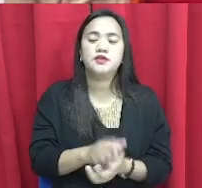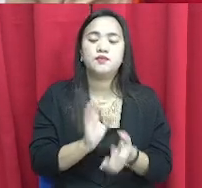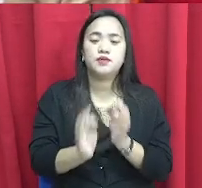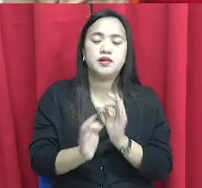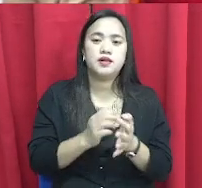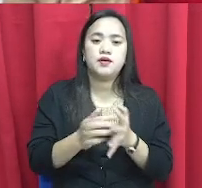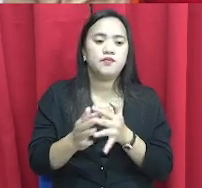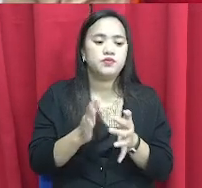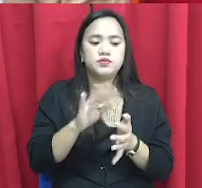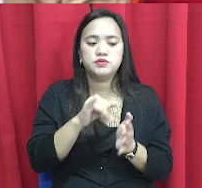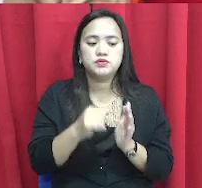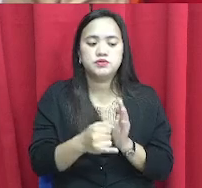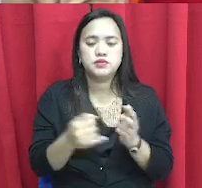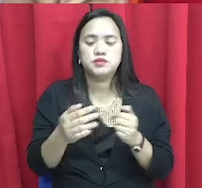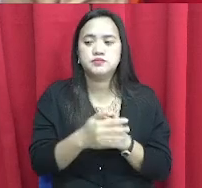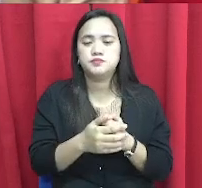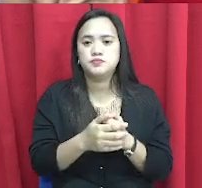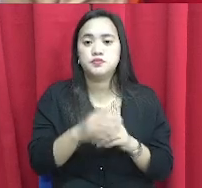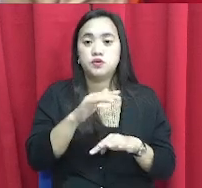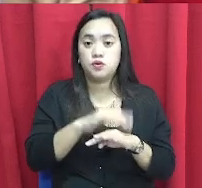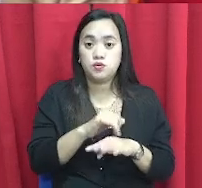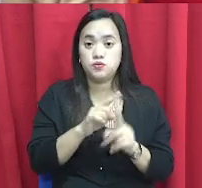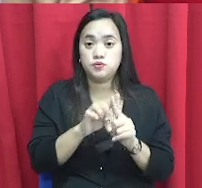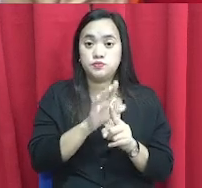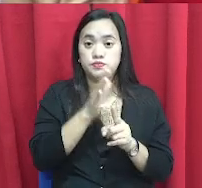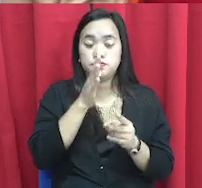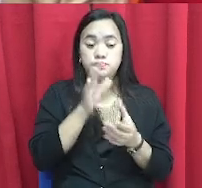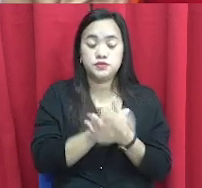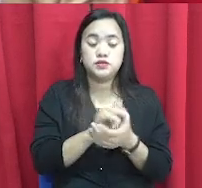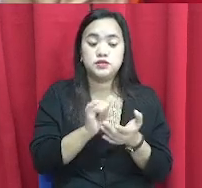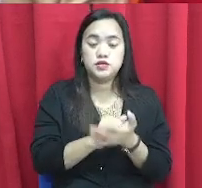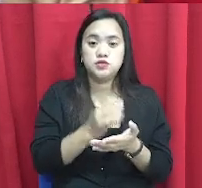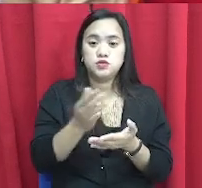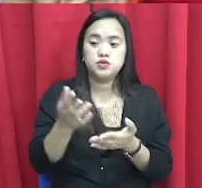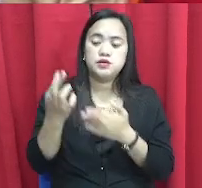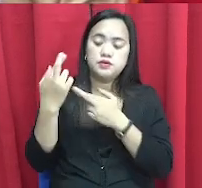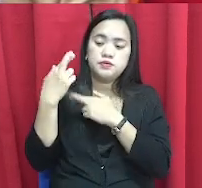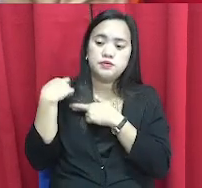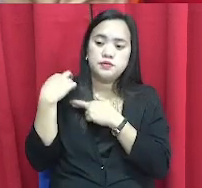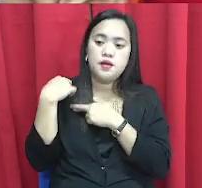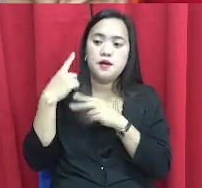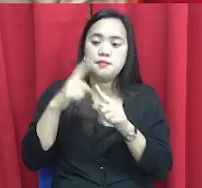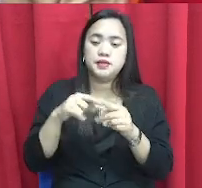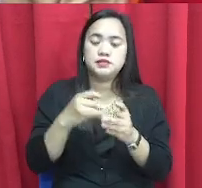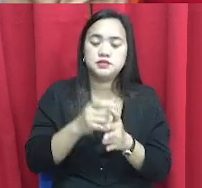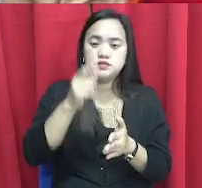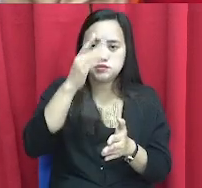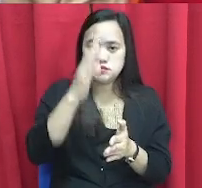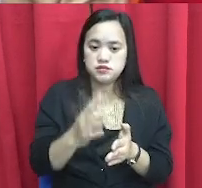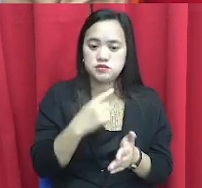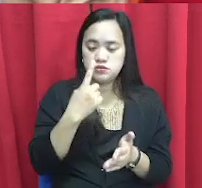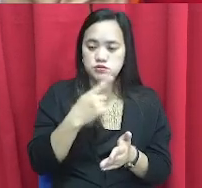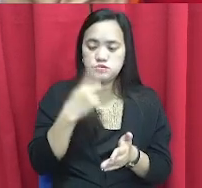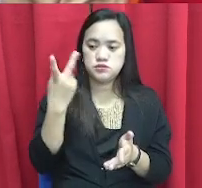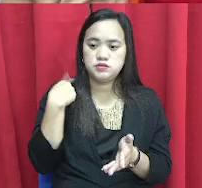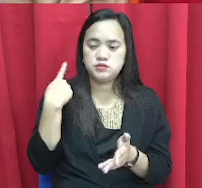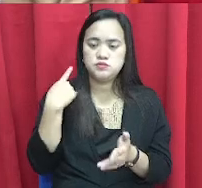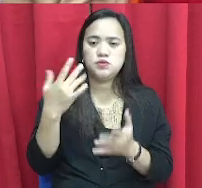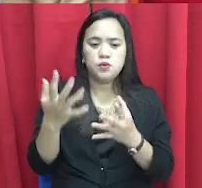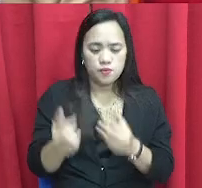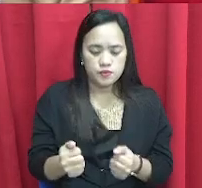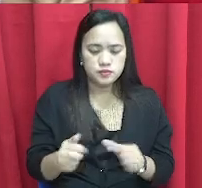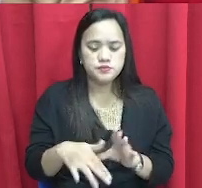bang tawag mo sa iyong asawa ito ang iyong responsibility Hindi ito aking nais ito ang nais na mangyari ng Diyos